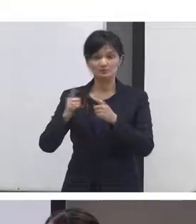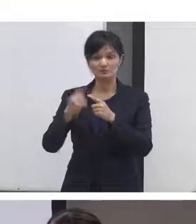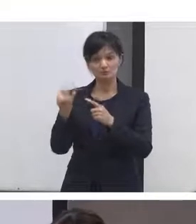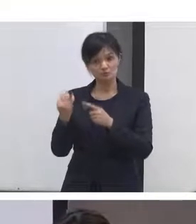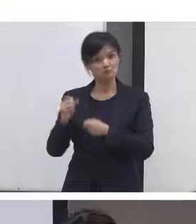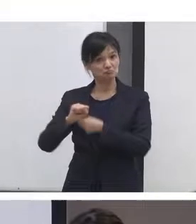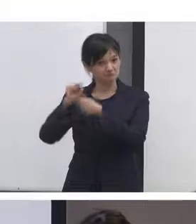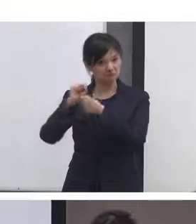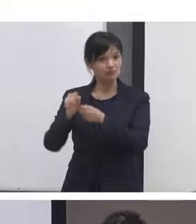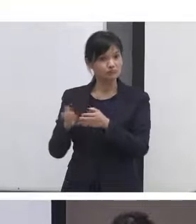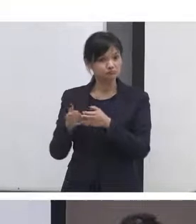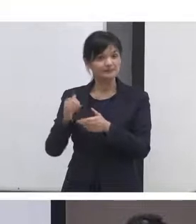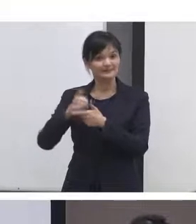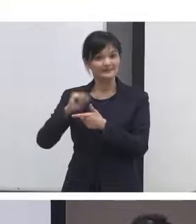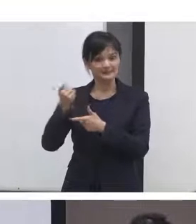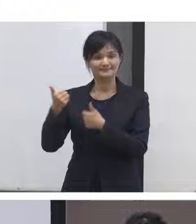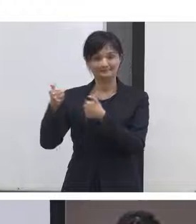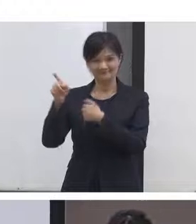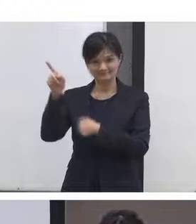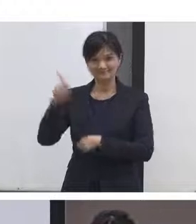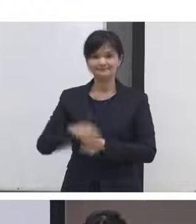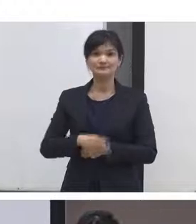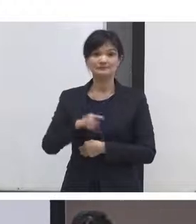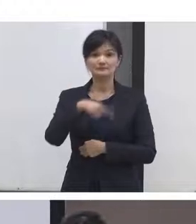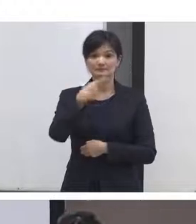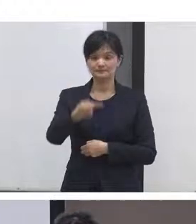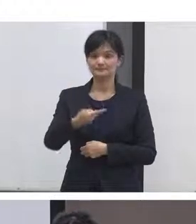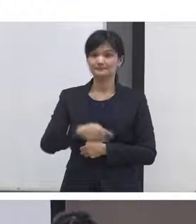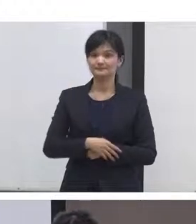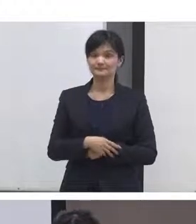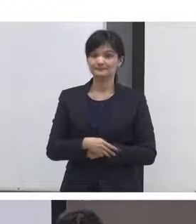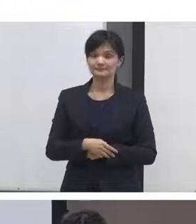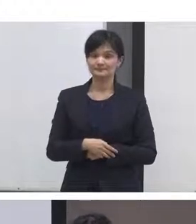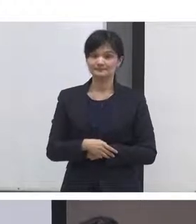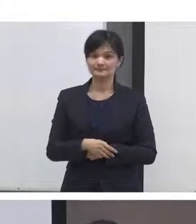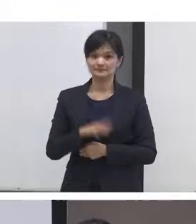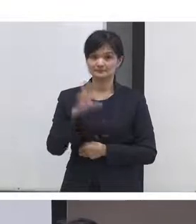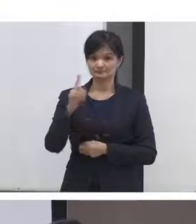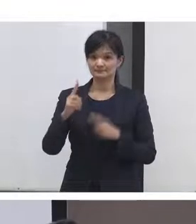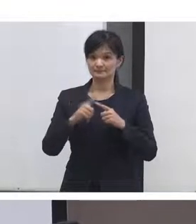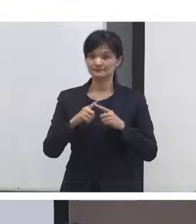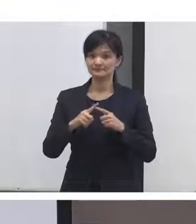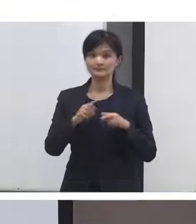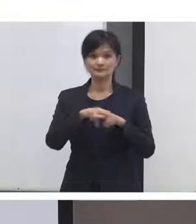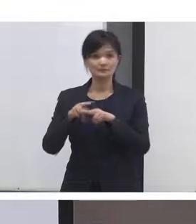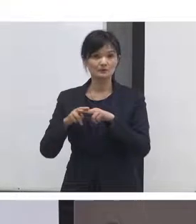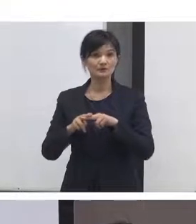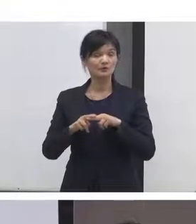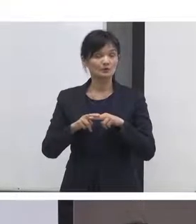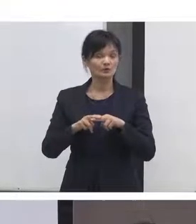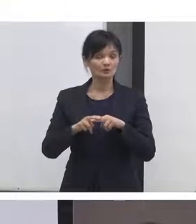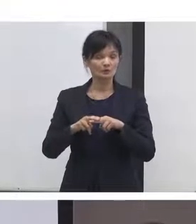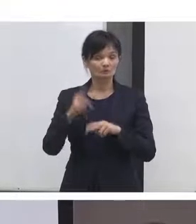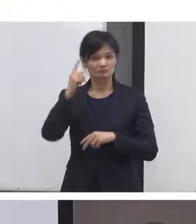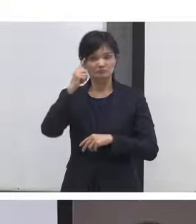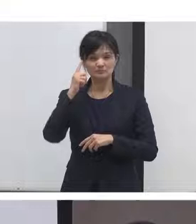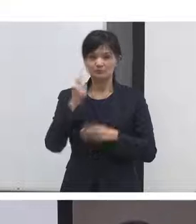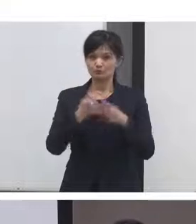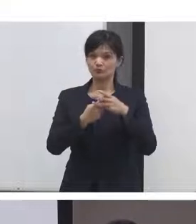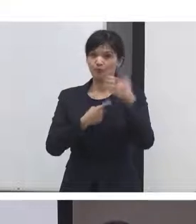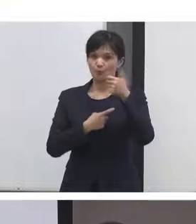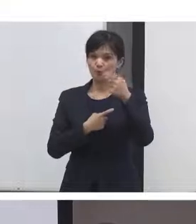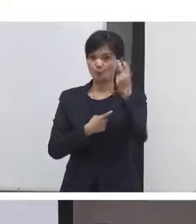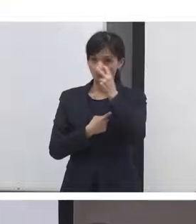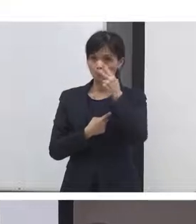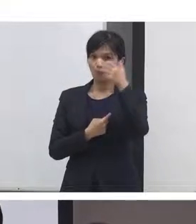议。那接下来我们要进到下一个的部分是，这边有一位就是在场的会众分享说，主管会很坚持报告思